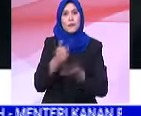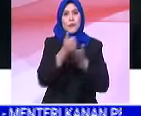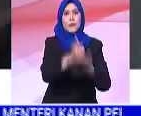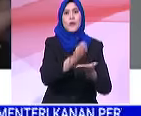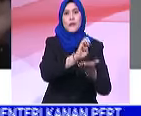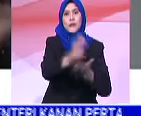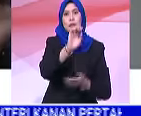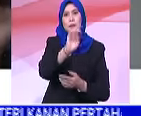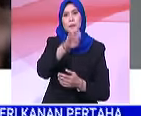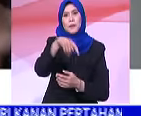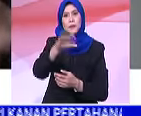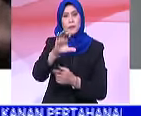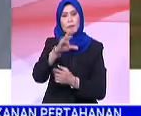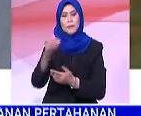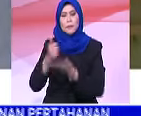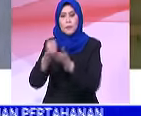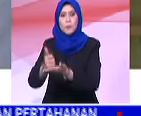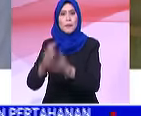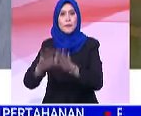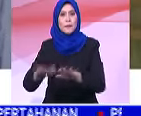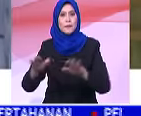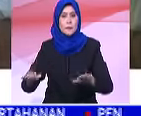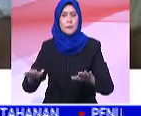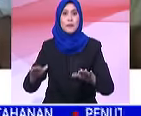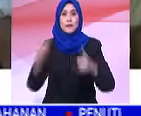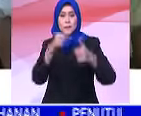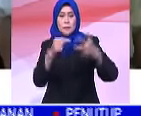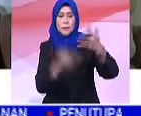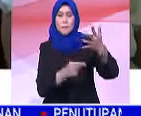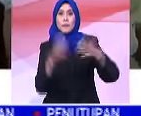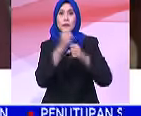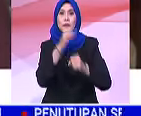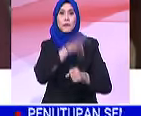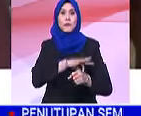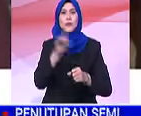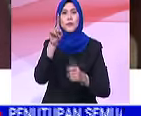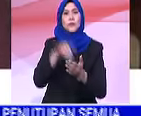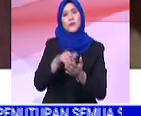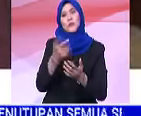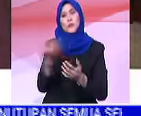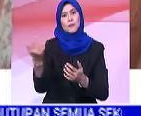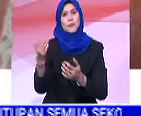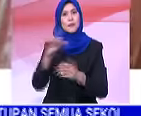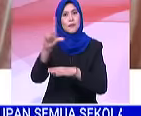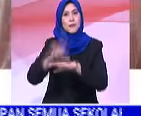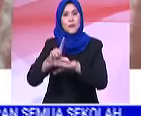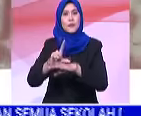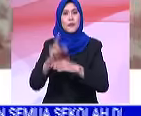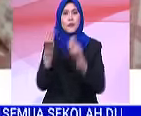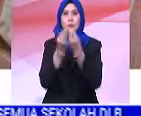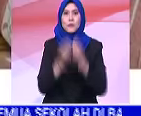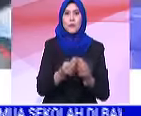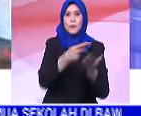ilaun pekerja cacat dan bantuan kanak-kanak. Ia memanfaatkan 1,012 penerima bantuan JKM Labuan dengan